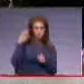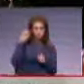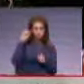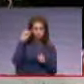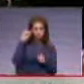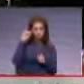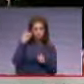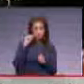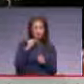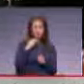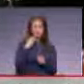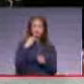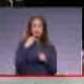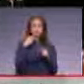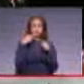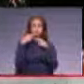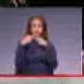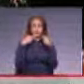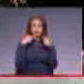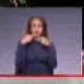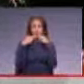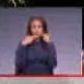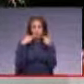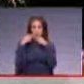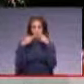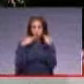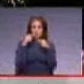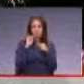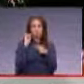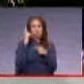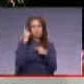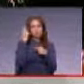في الحوار اللي دار بيني وبين